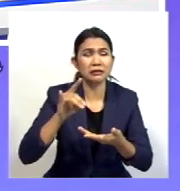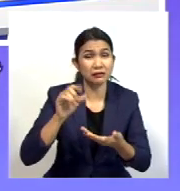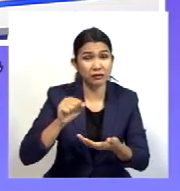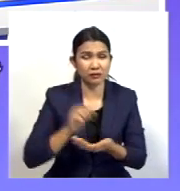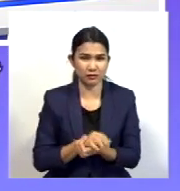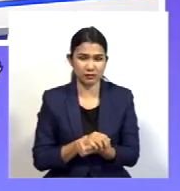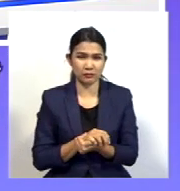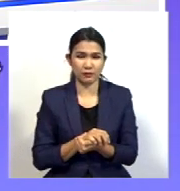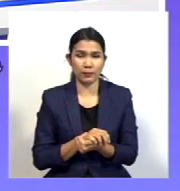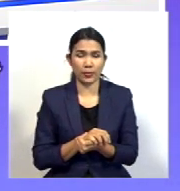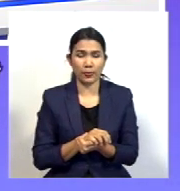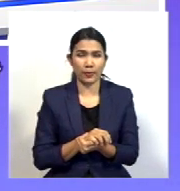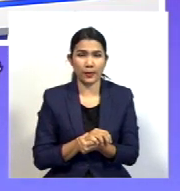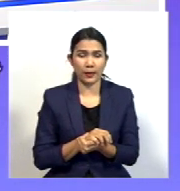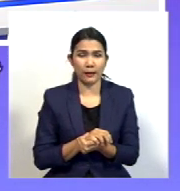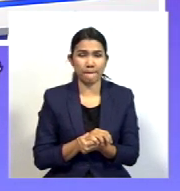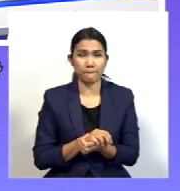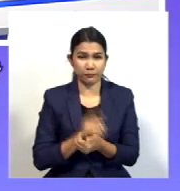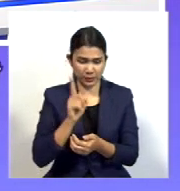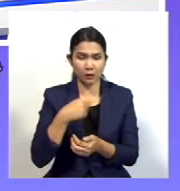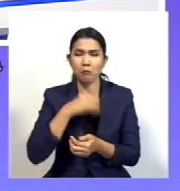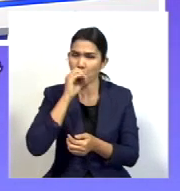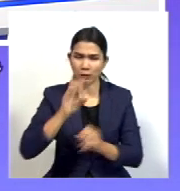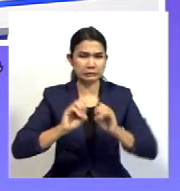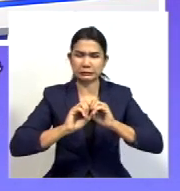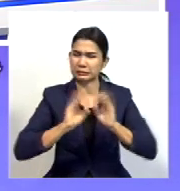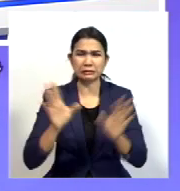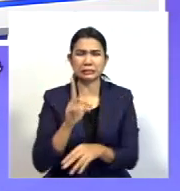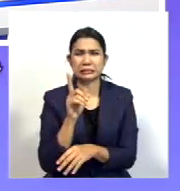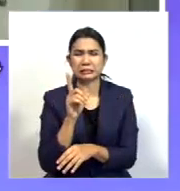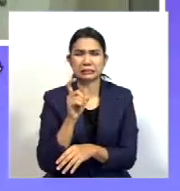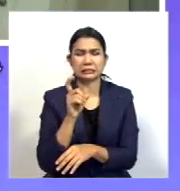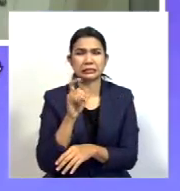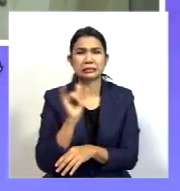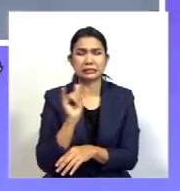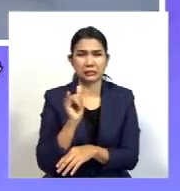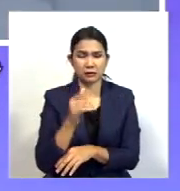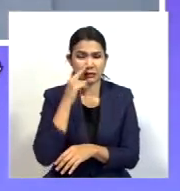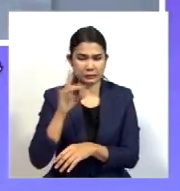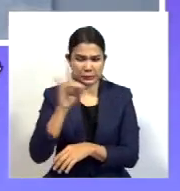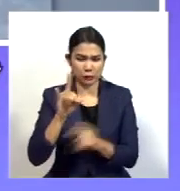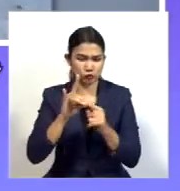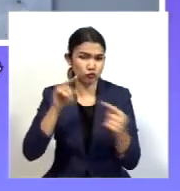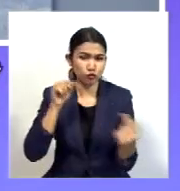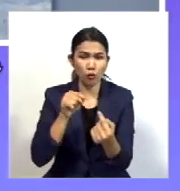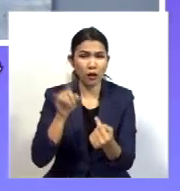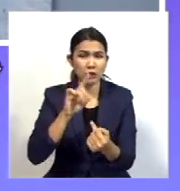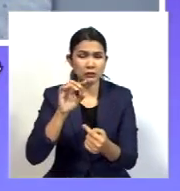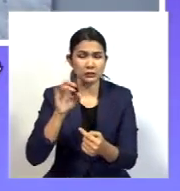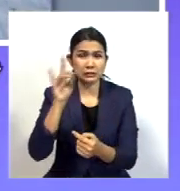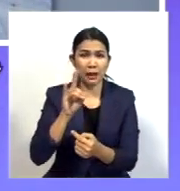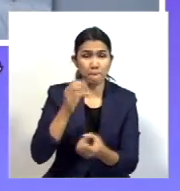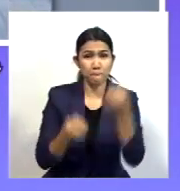ตรงนี้เราคง ระบุไม่ได้นะครับว่าจะเป็นสัตว์ชนิดไหนหรือจะเป็นสัตว์ป่านะ